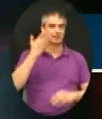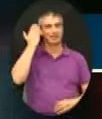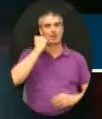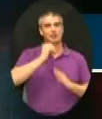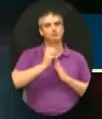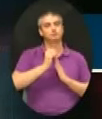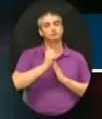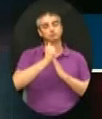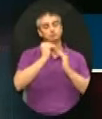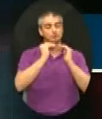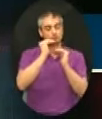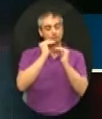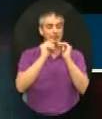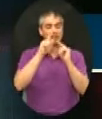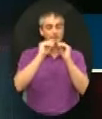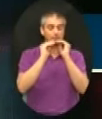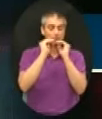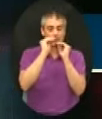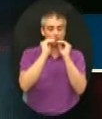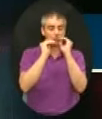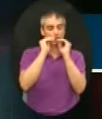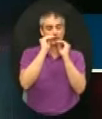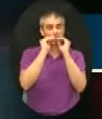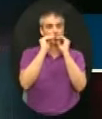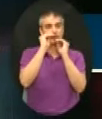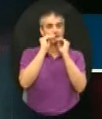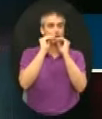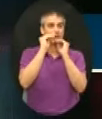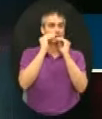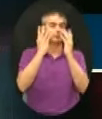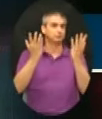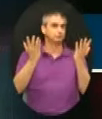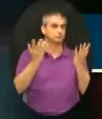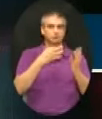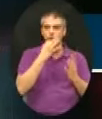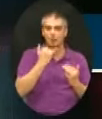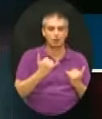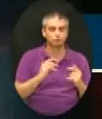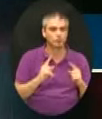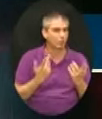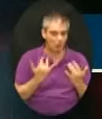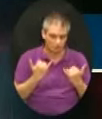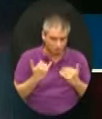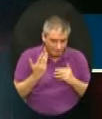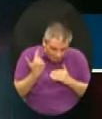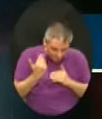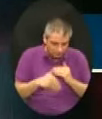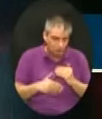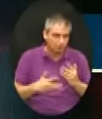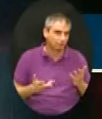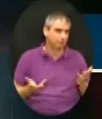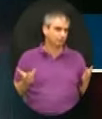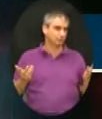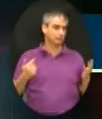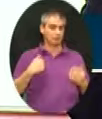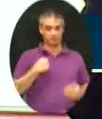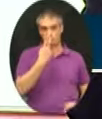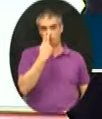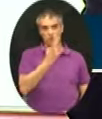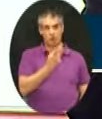הובילה בקצת, היו פעמים שהיא הובילה בקצת יותר. השאלה מה קורה עכשיו ממש בישורת האחרונה. אנחנו